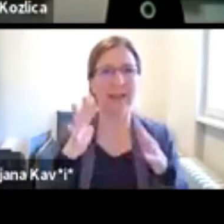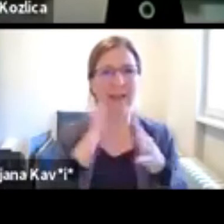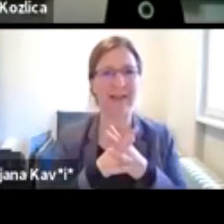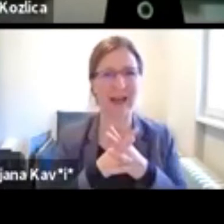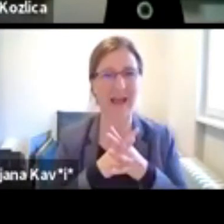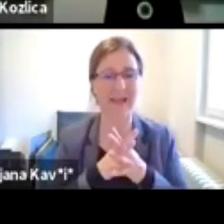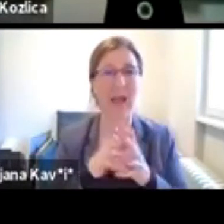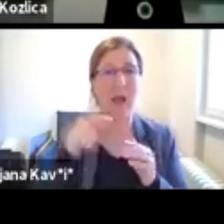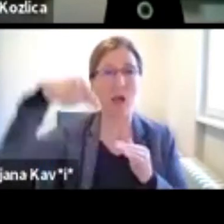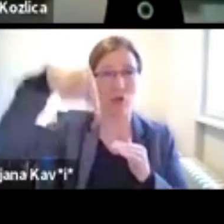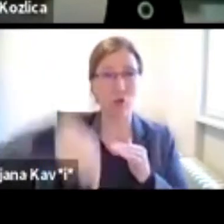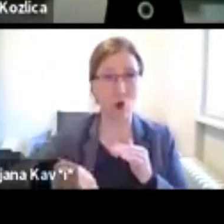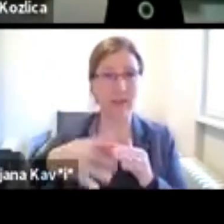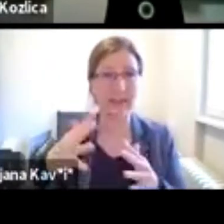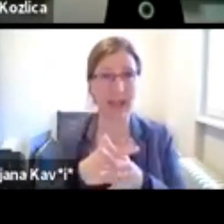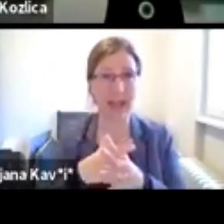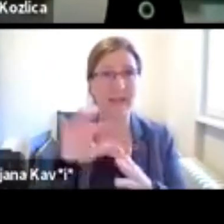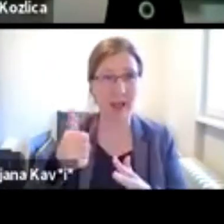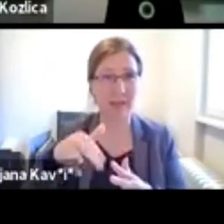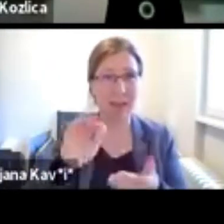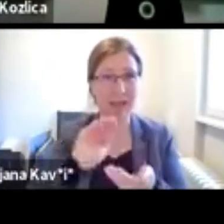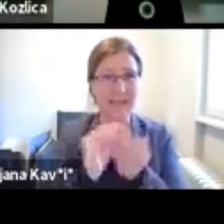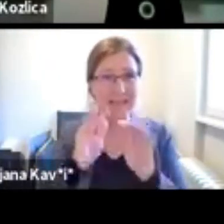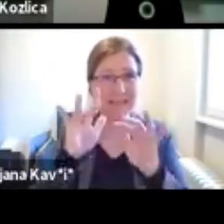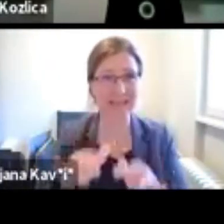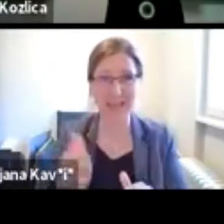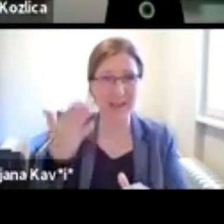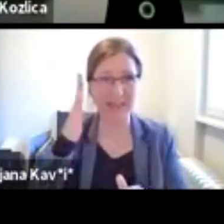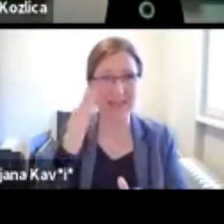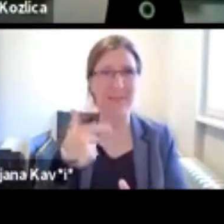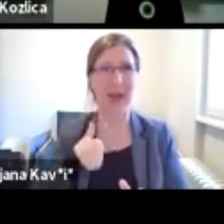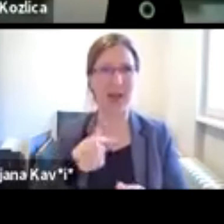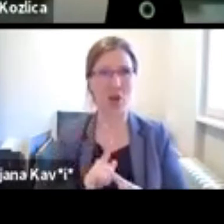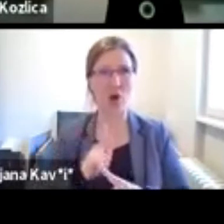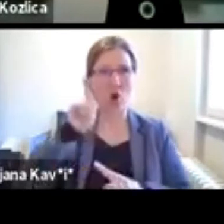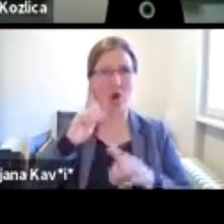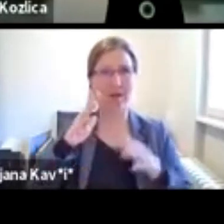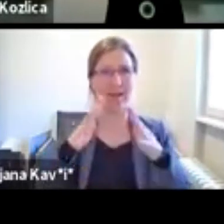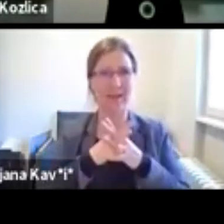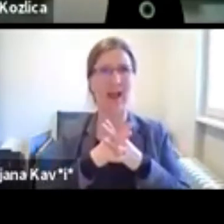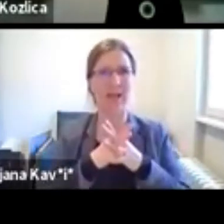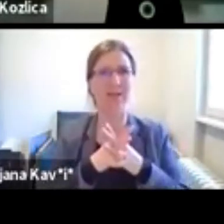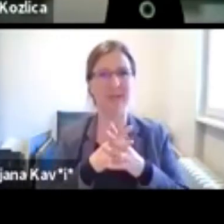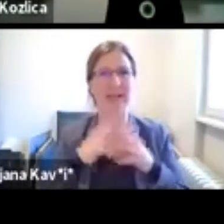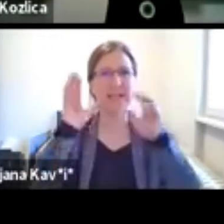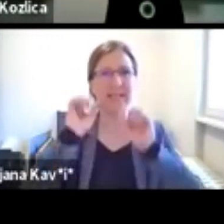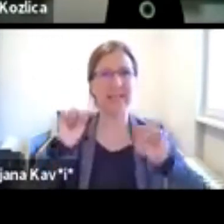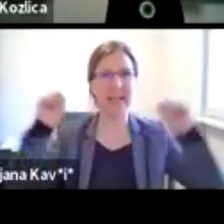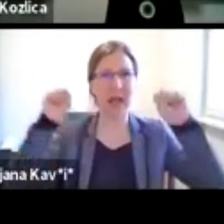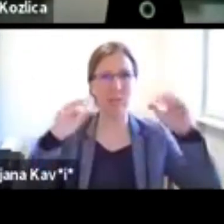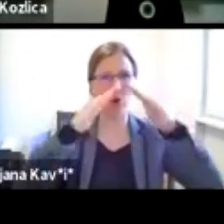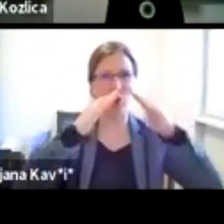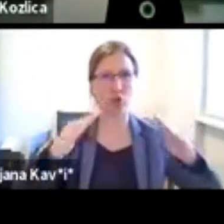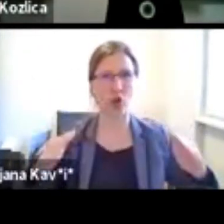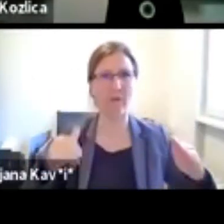u donjem gradu pao snijeg, ali kod nas ovdje gore krovovi Hrvatskog sabora su bijeli, tako da